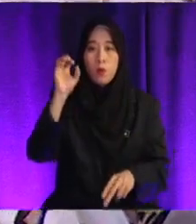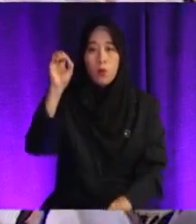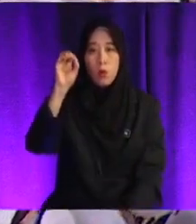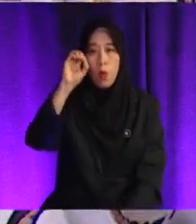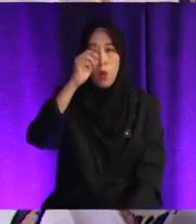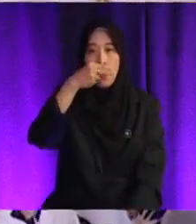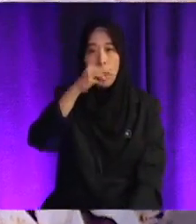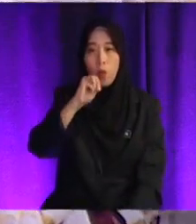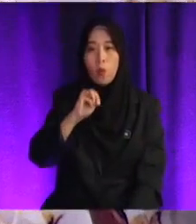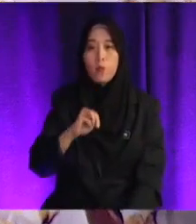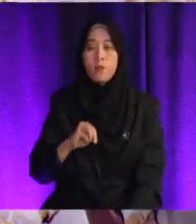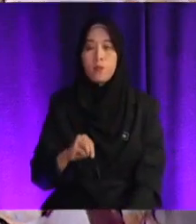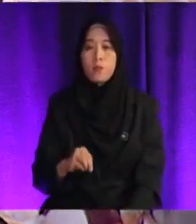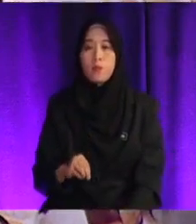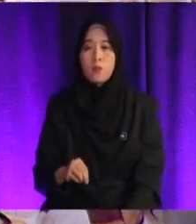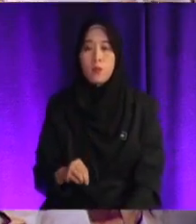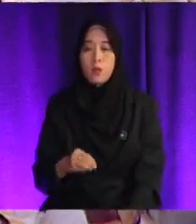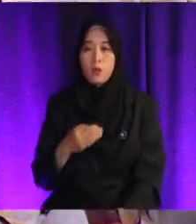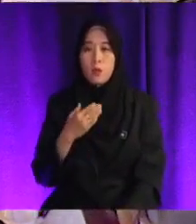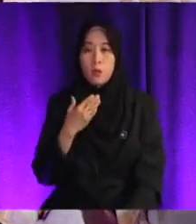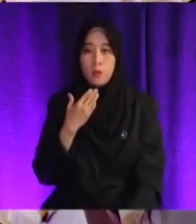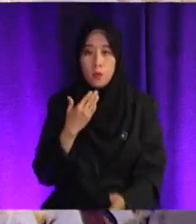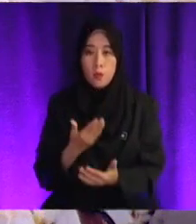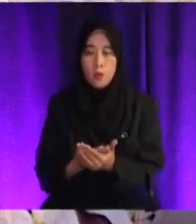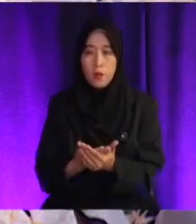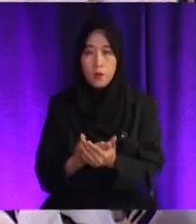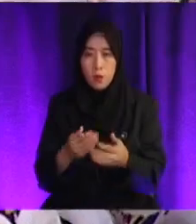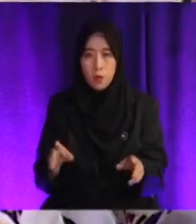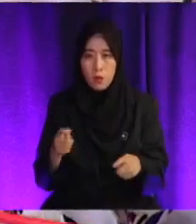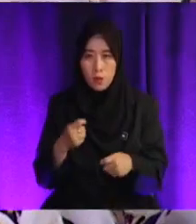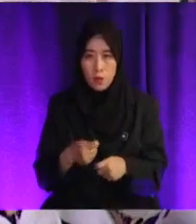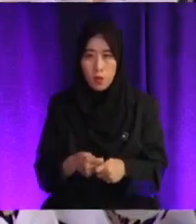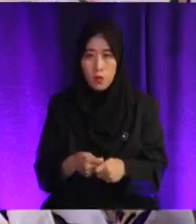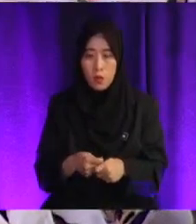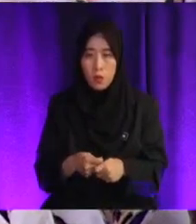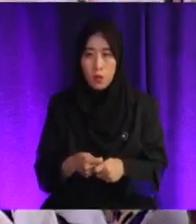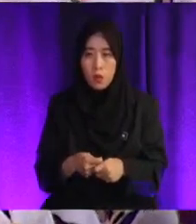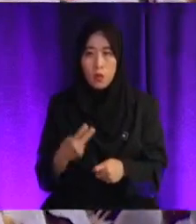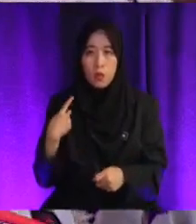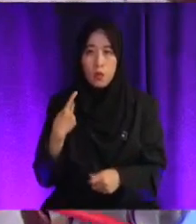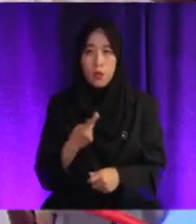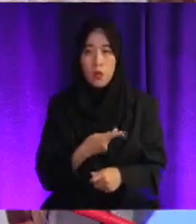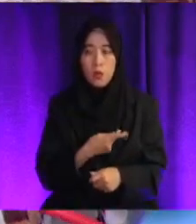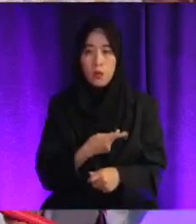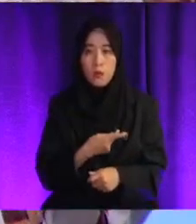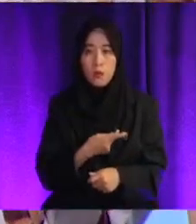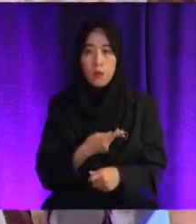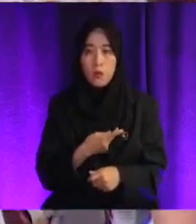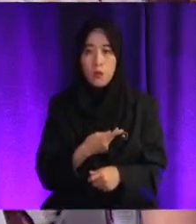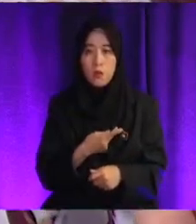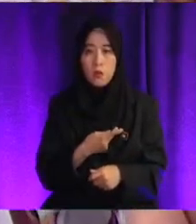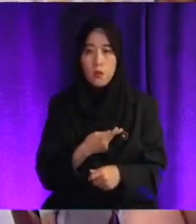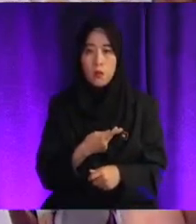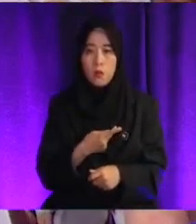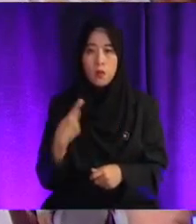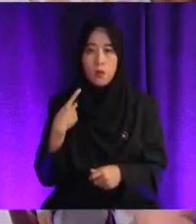cikgu. Saya nampak. Nampak ke? Okey. Dah tepat ke belum? Sepatutnya saya kita tolong tengok kena cikgu. Okey, kejap saya letak balik.